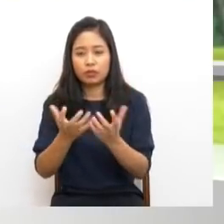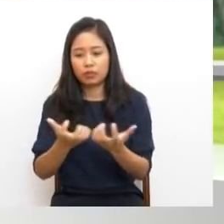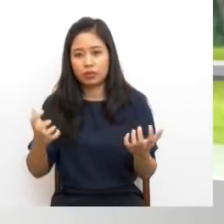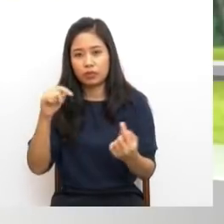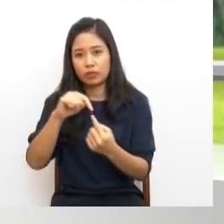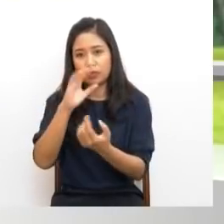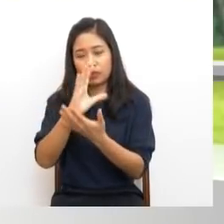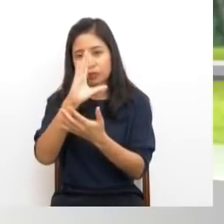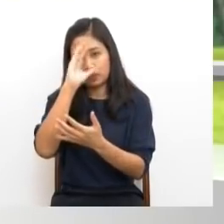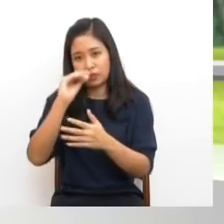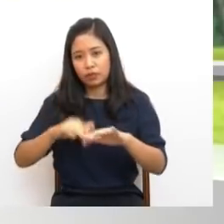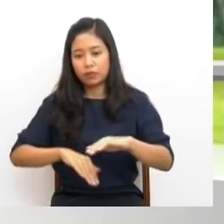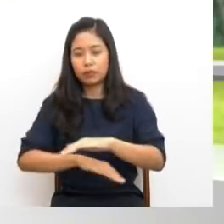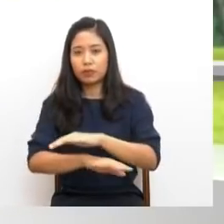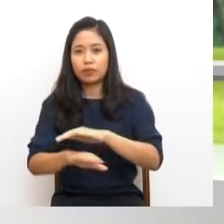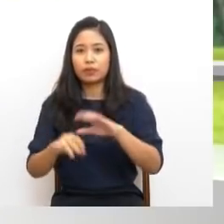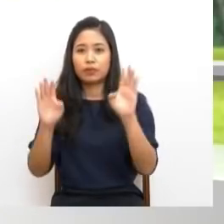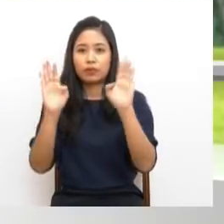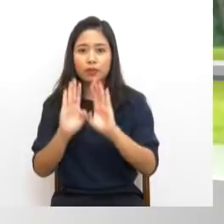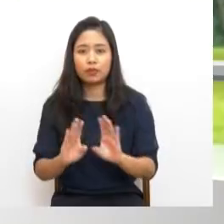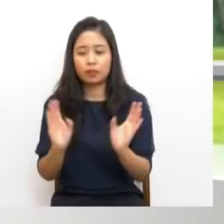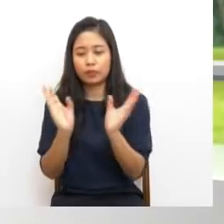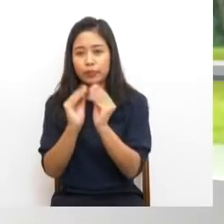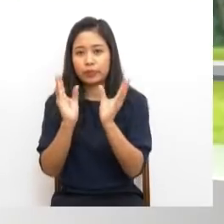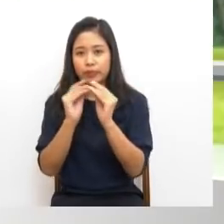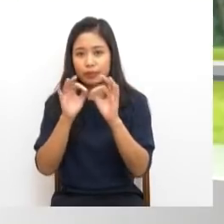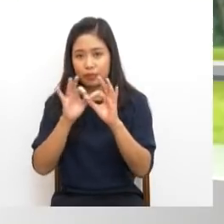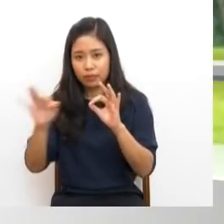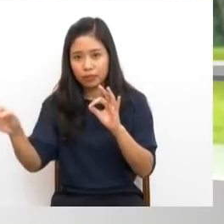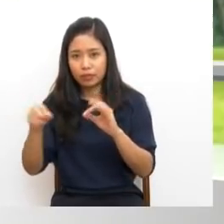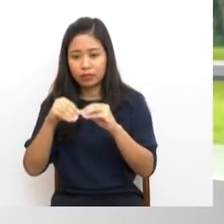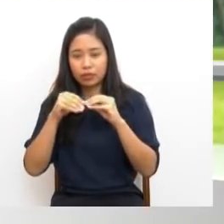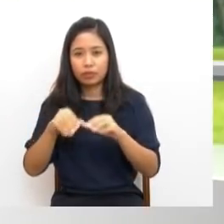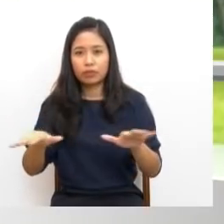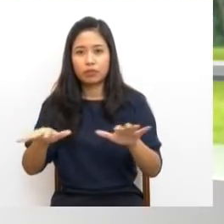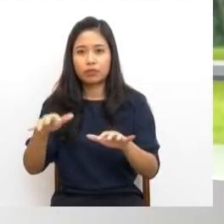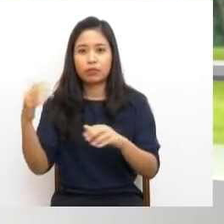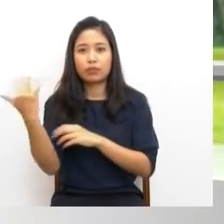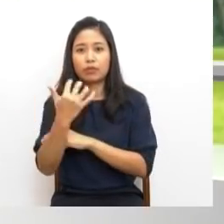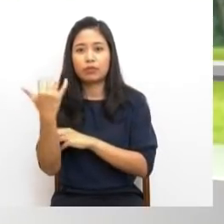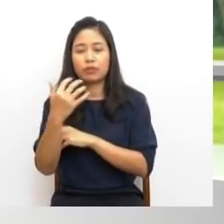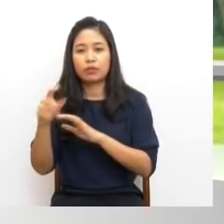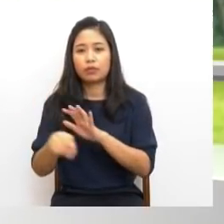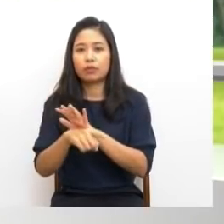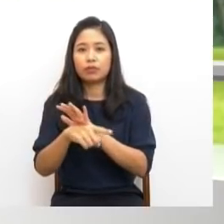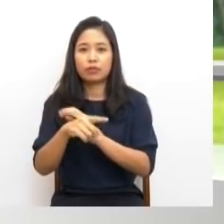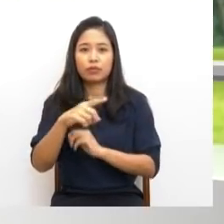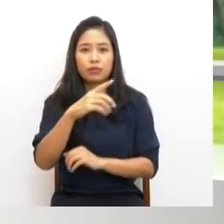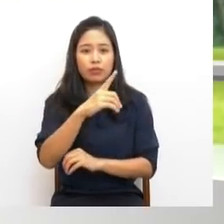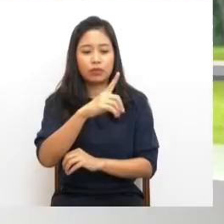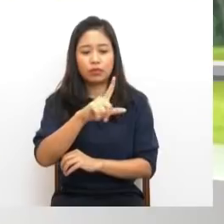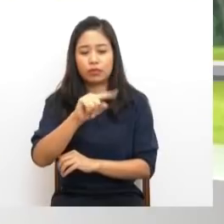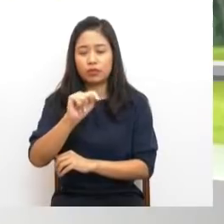านด้านการจัดการศึกษาขั้นพื้นฐานนะคะในรูปแบบของการประชุมทางไกลค่ะและออกอากาศทางสถานีโทรทัศน์การศึกษาทางไกลผ่านดาวเทียม